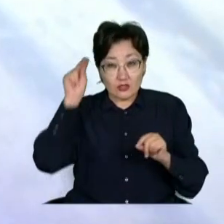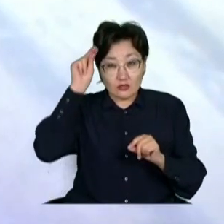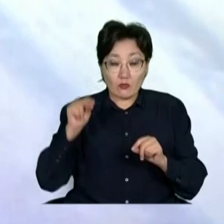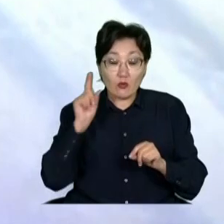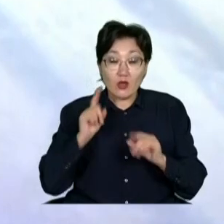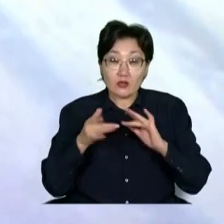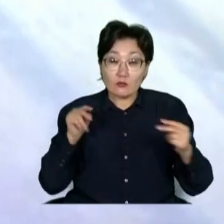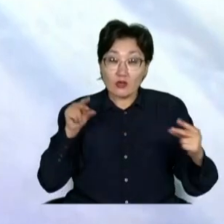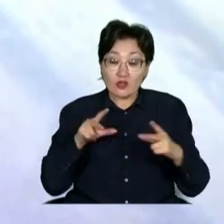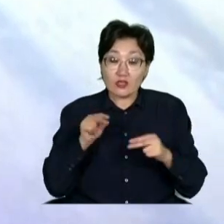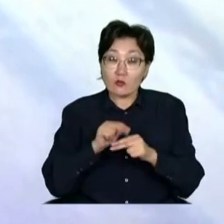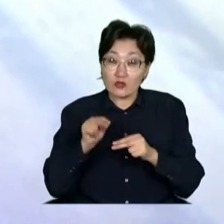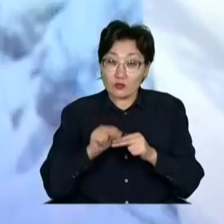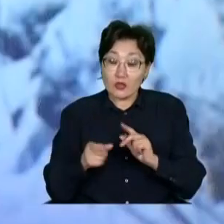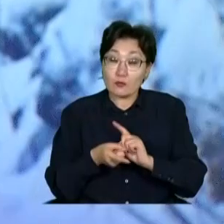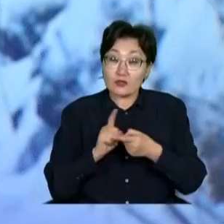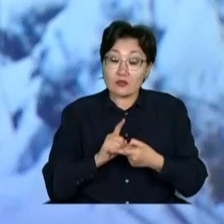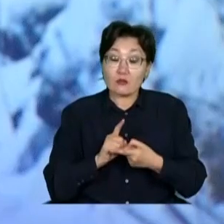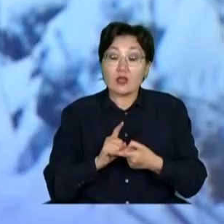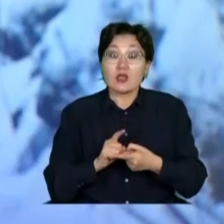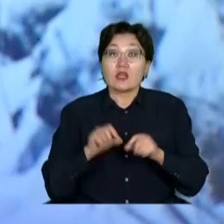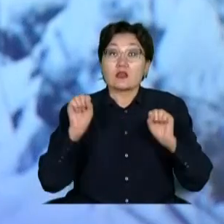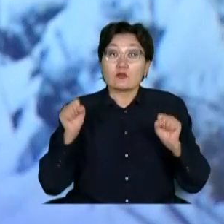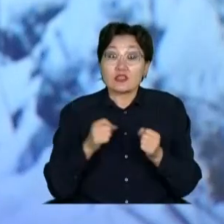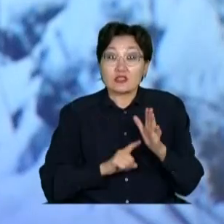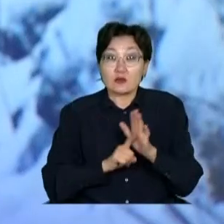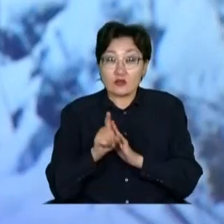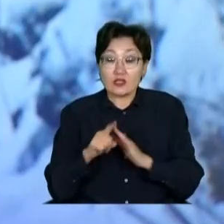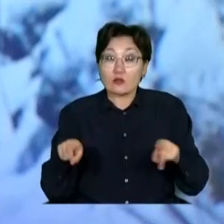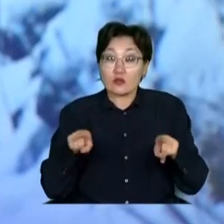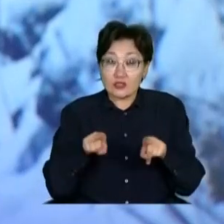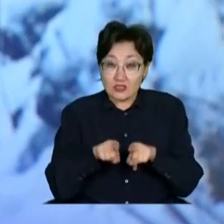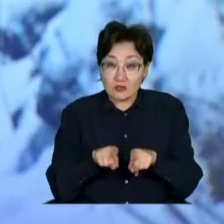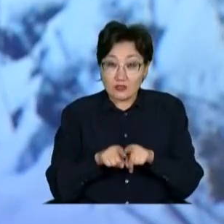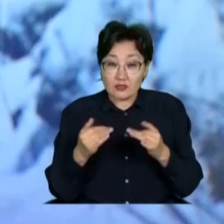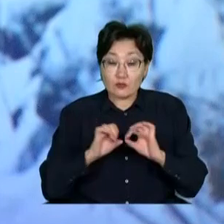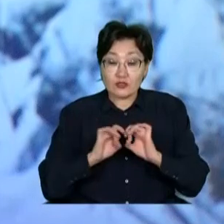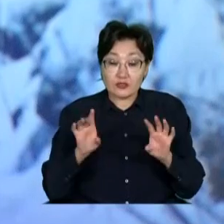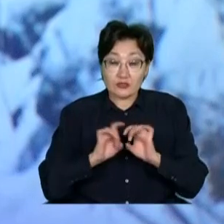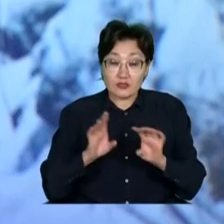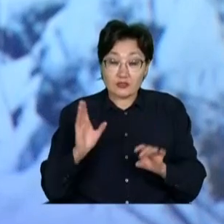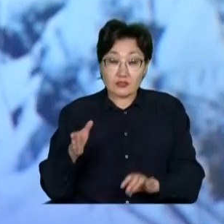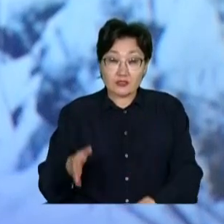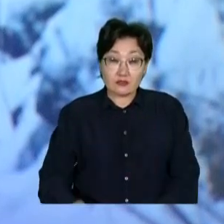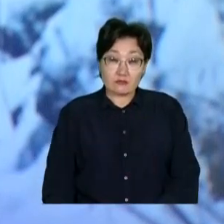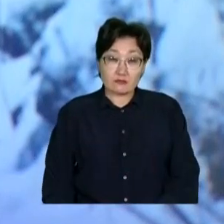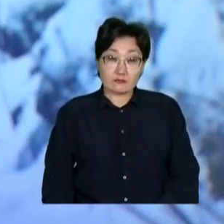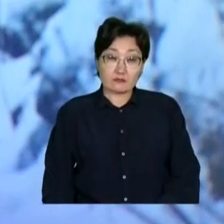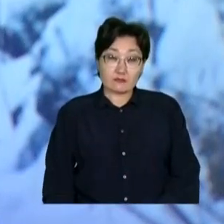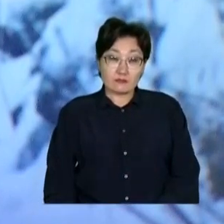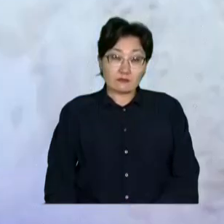қашықтан оқуға ауыстырылды. Кәрі құдан қыс келіп, әлек салды деген осы шығар, тақырыпты әріптесім Оразай Нұртай жалғастырады.